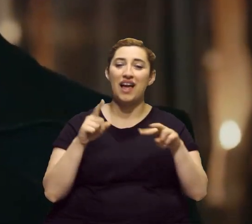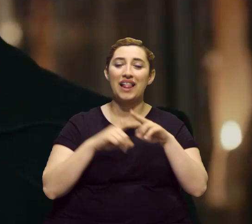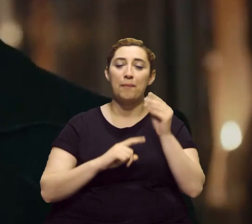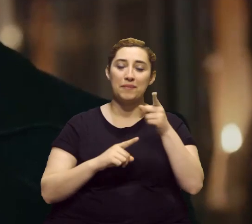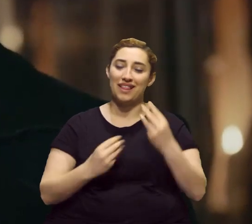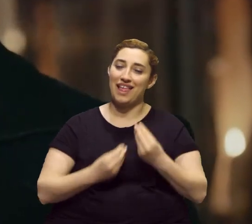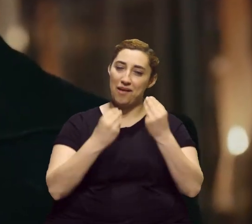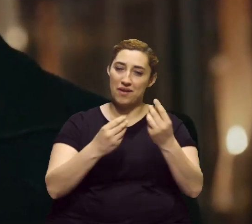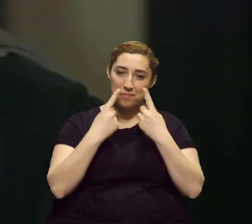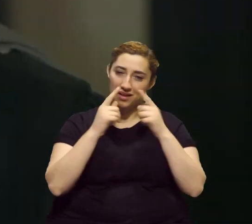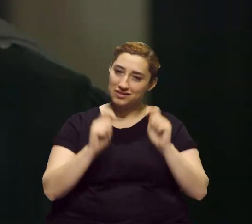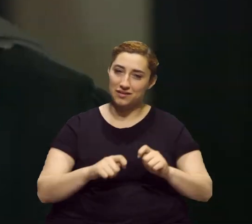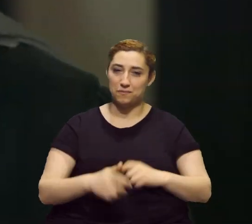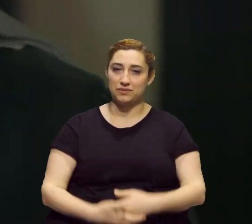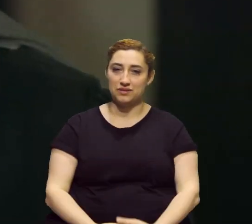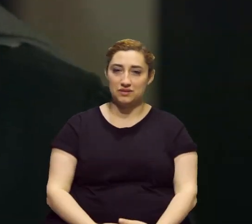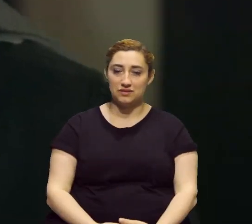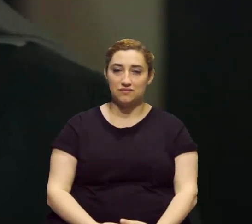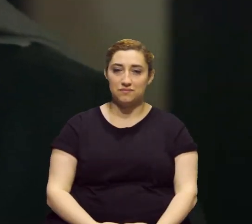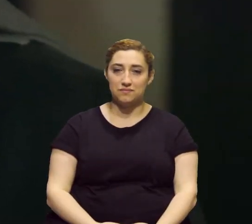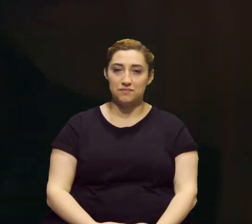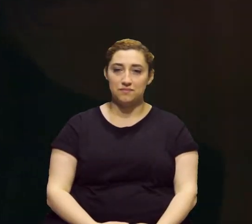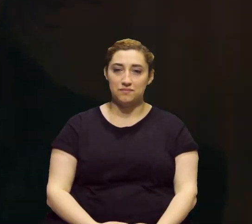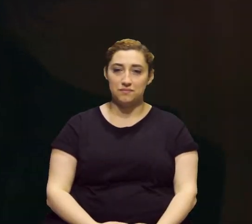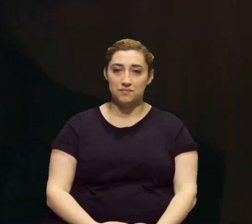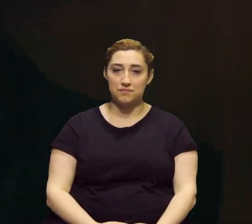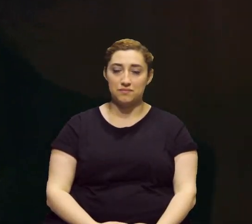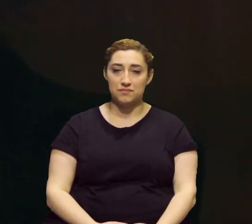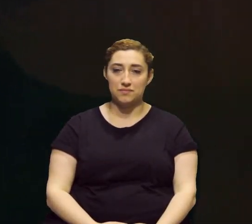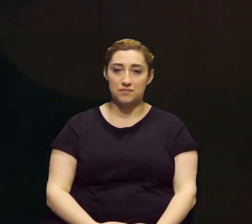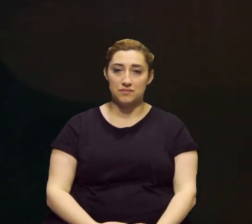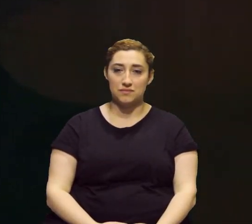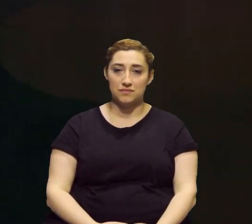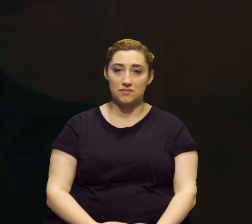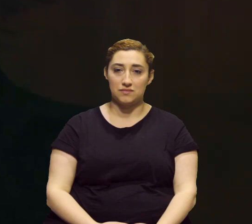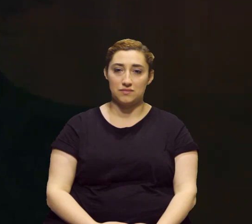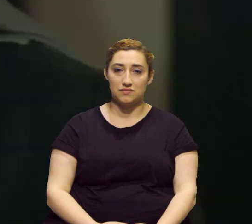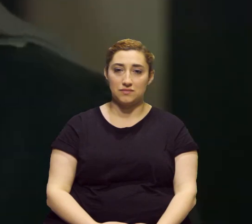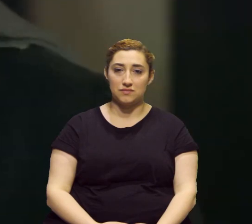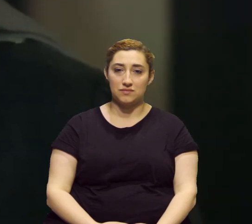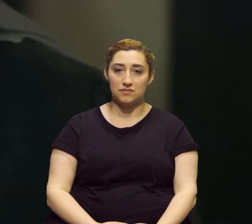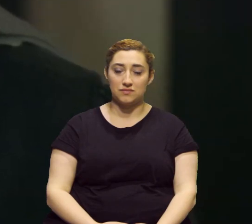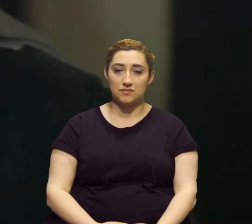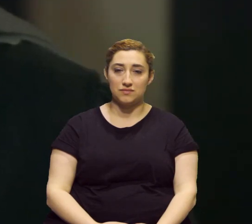Ali'nin bebeği sana emanet. Semiha nemli gözlerle Ali'ye bakarak başını öne salladı.